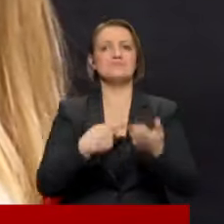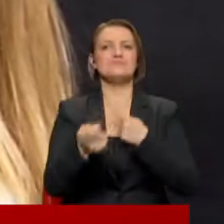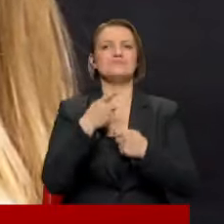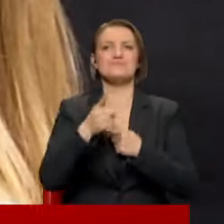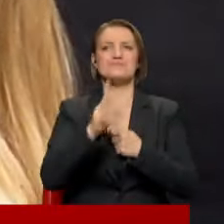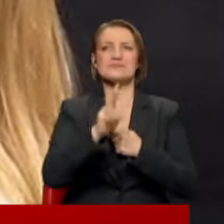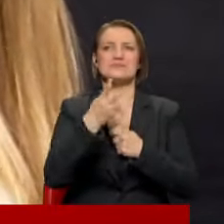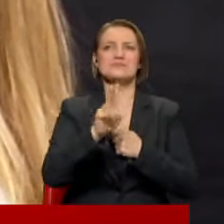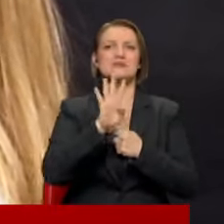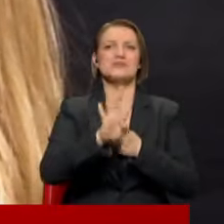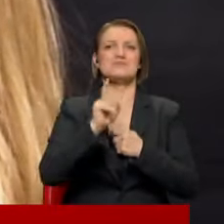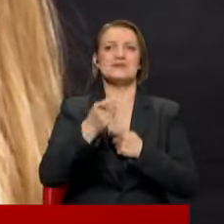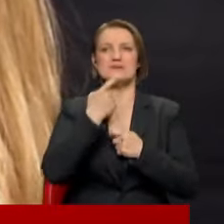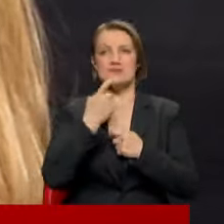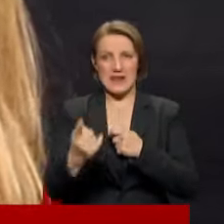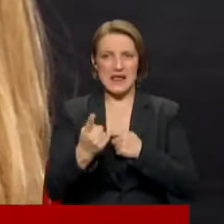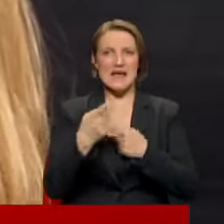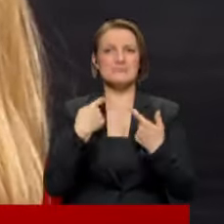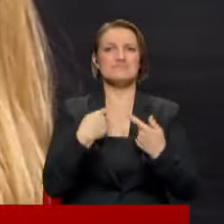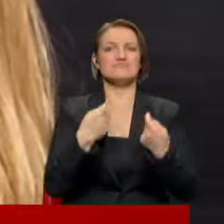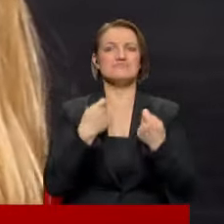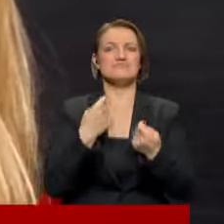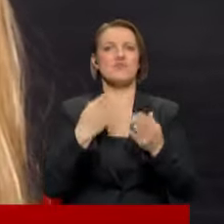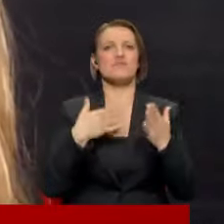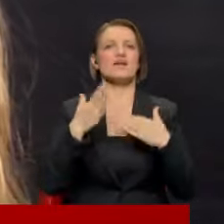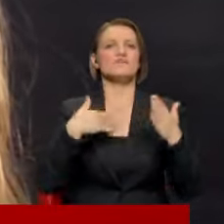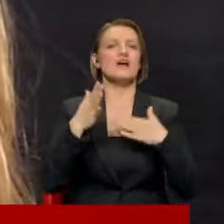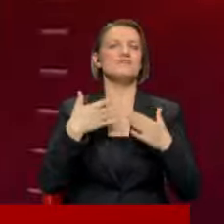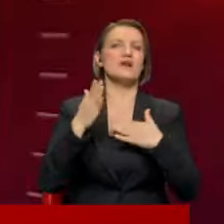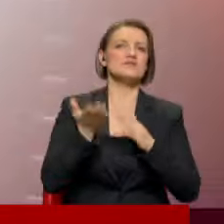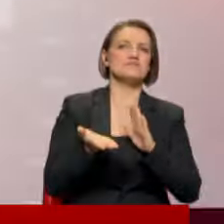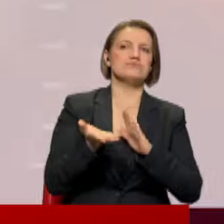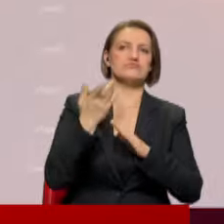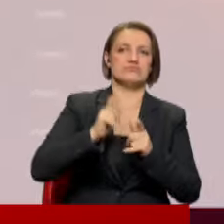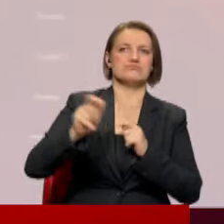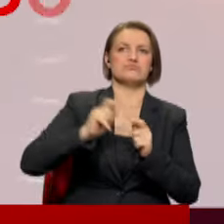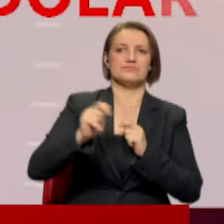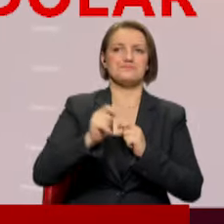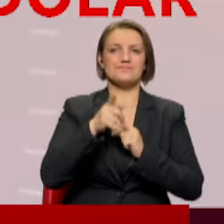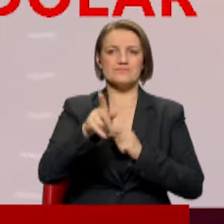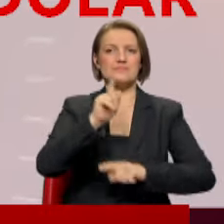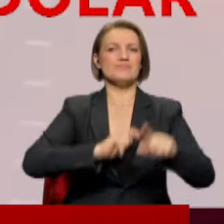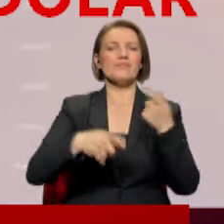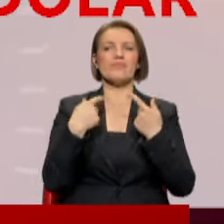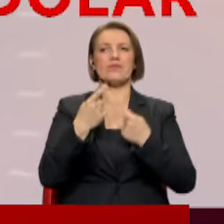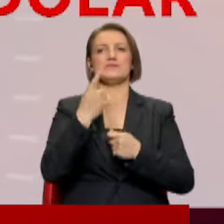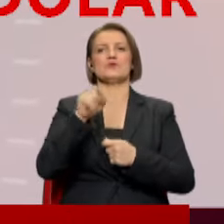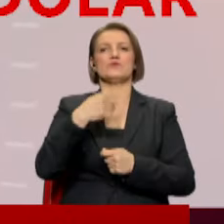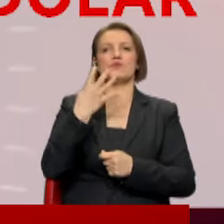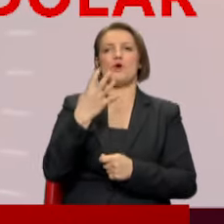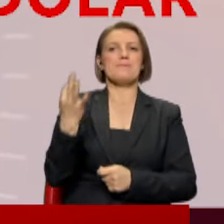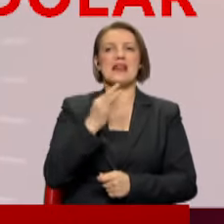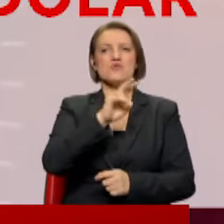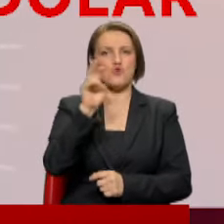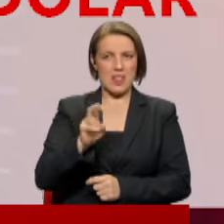20414 1'e kadar söz konusu Yapı maliyetinin çok çok çok üzerine çıkacak Osmangazi köprüsünün de yapım maliyeti 1.4